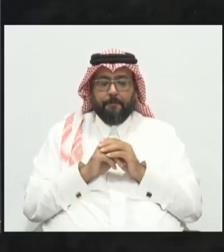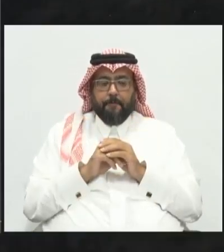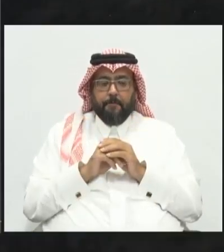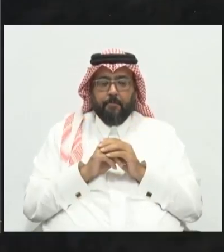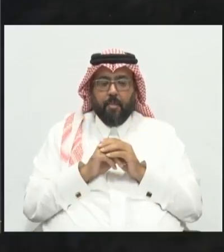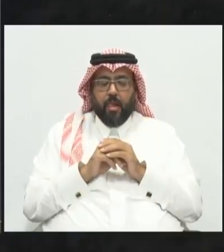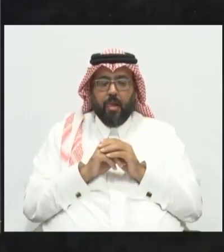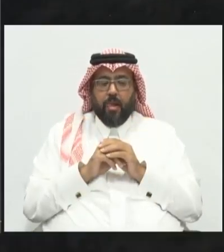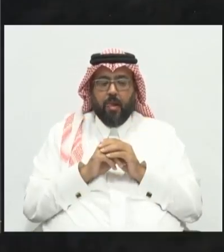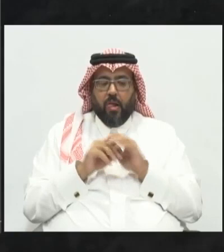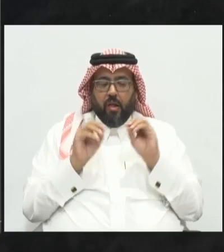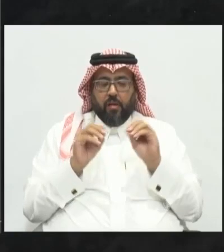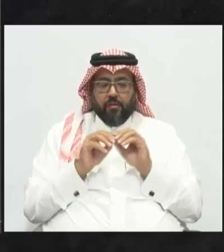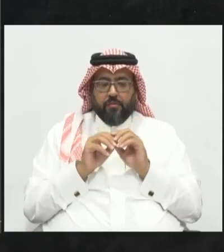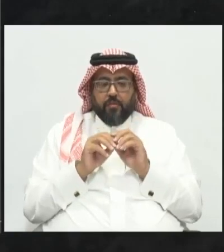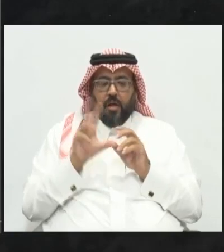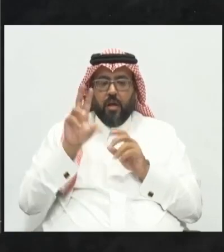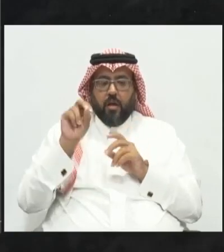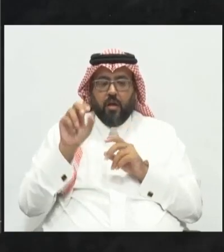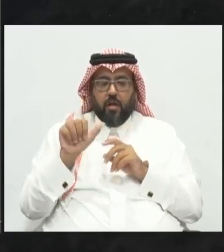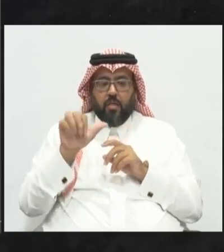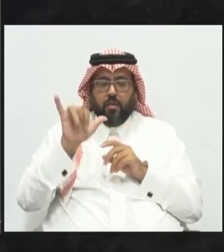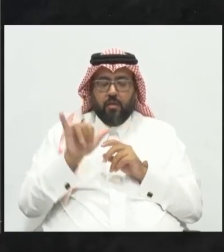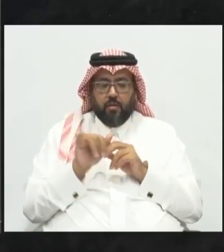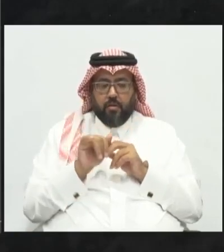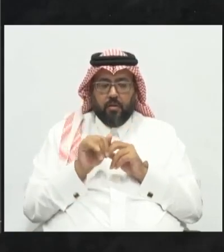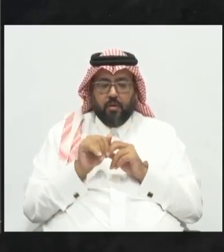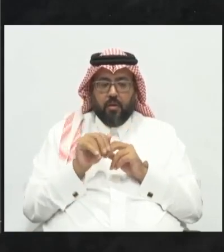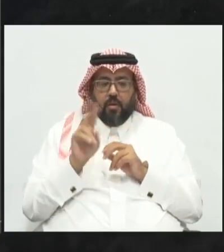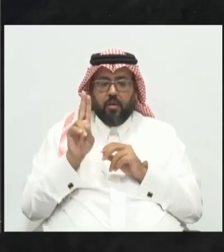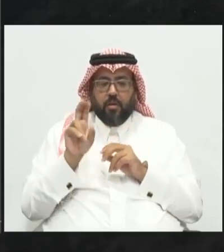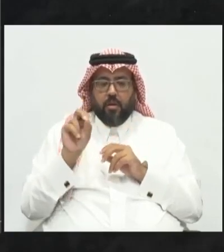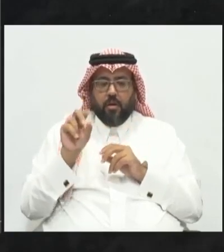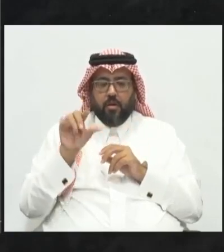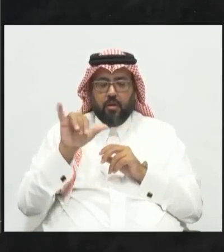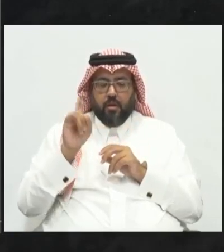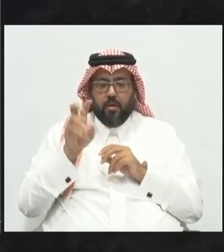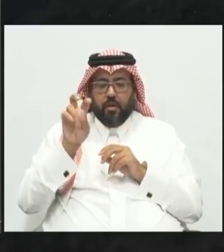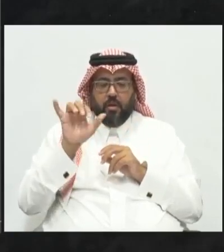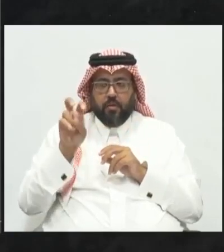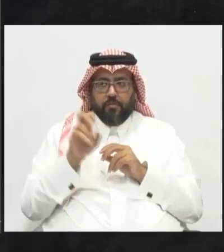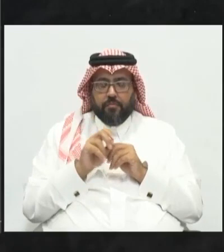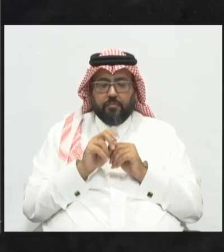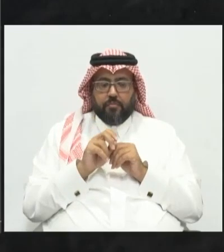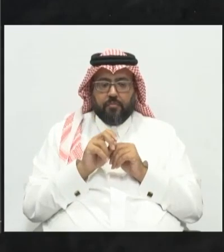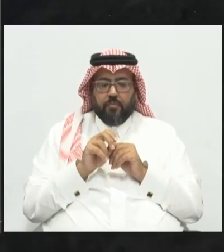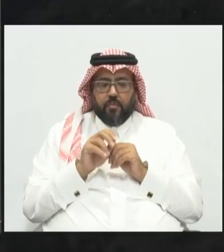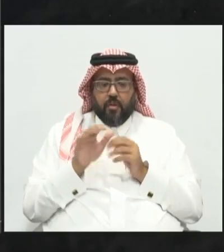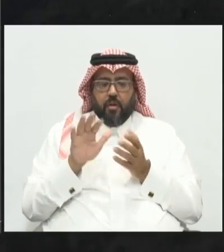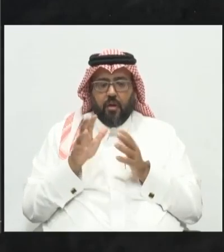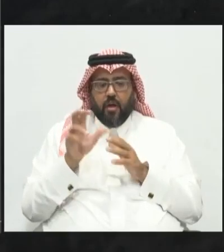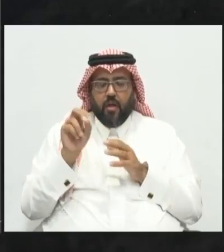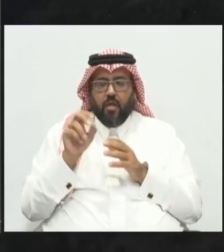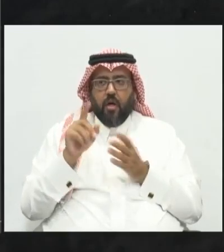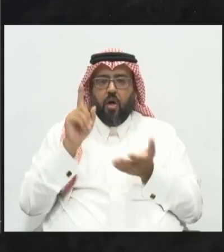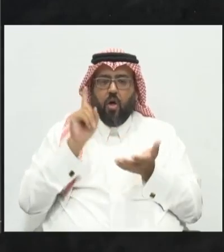القضائيه ذكرنا ان القاضي له السلطه التقديريه بمعنى يقدر في القضاء